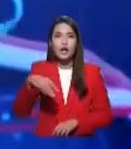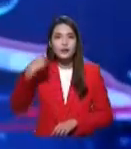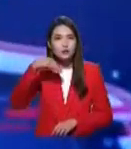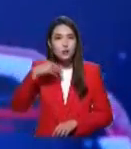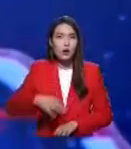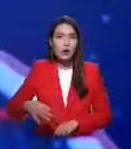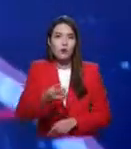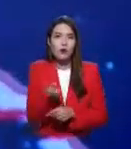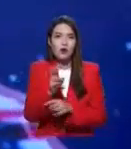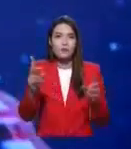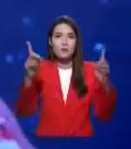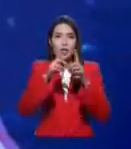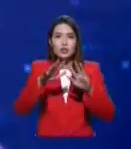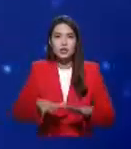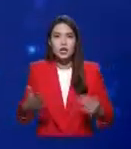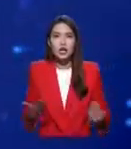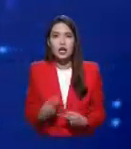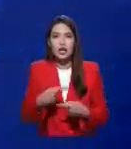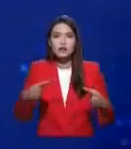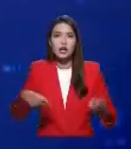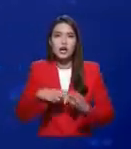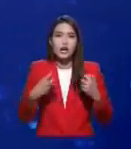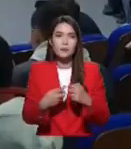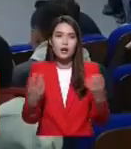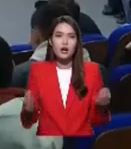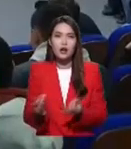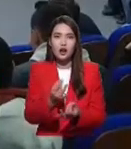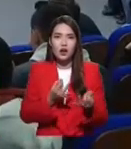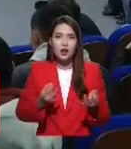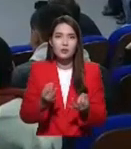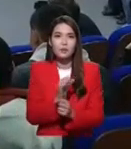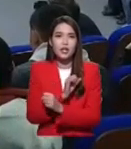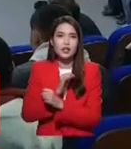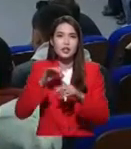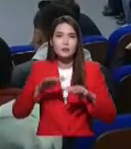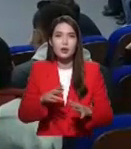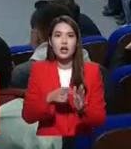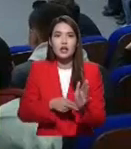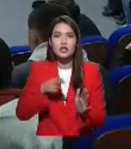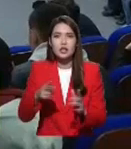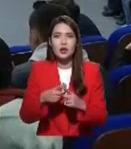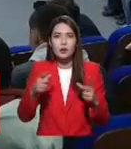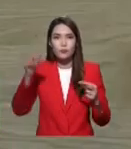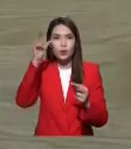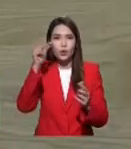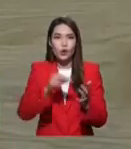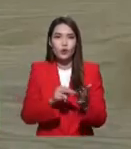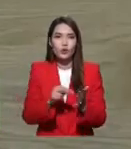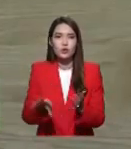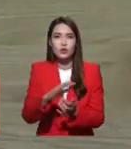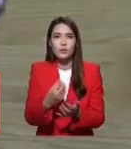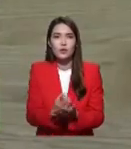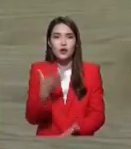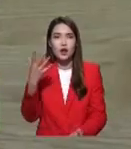барды. Кездесуде тұрғындар өңірдегі өзекті мәселелерді қозғады. Әсіресе демалыс алдында теміржол билетінің құны шарықтайтынын айтып